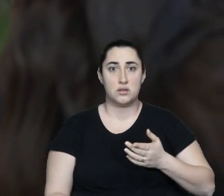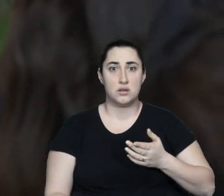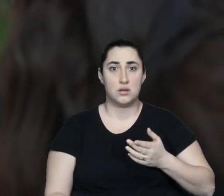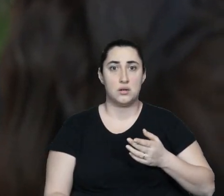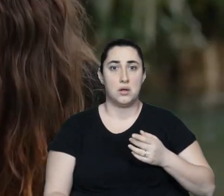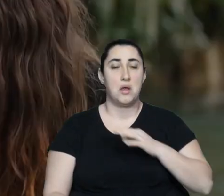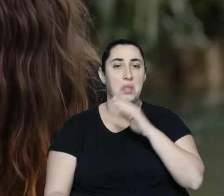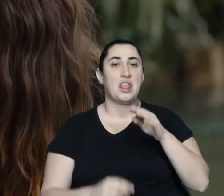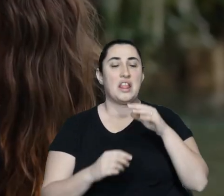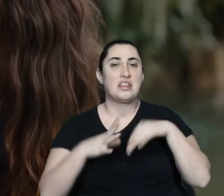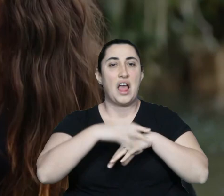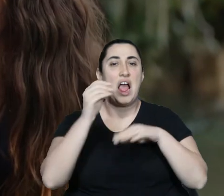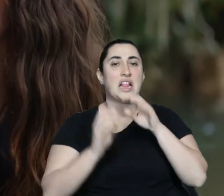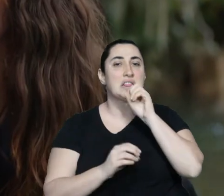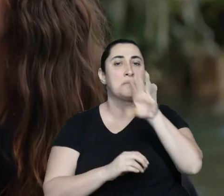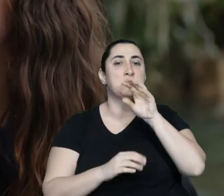timsahı bile var diyorlar.